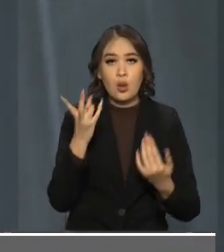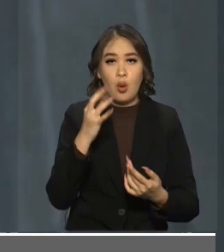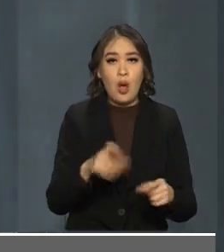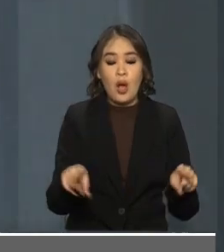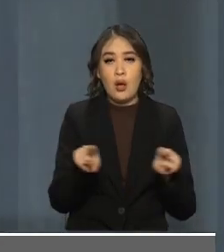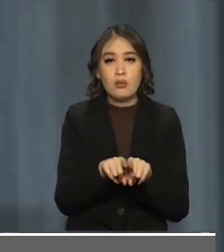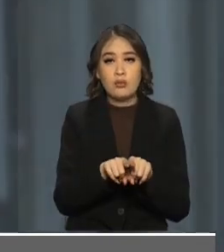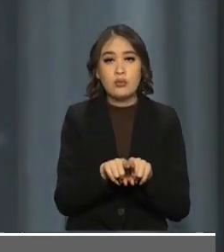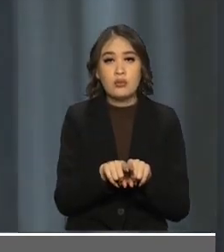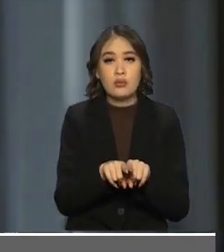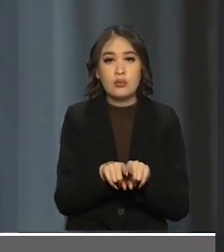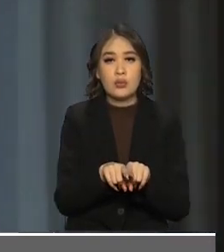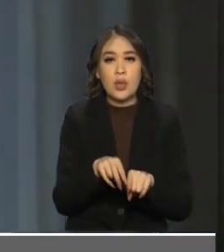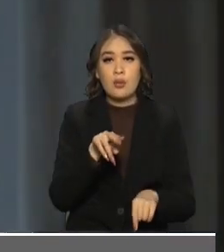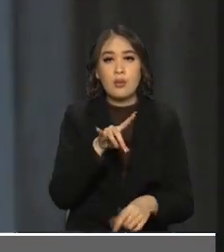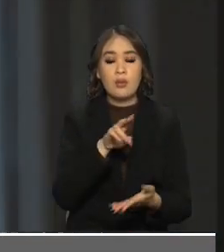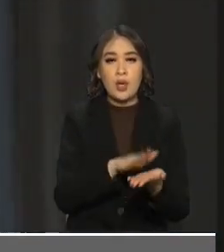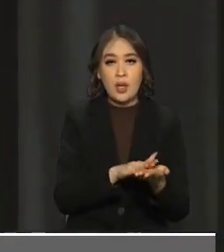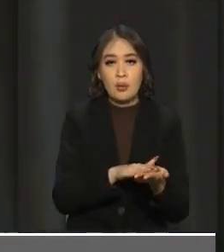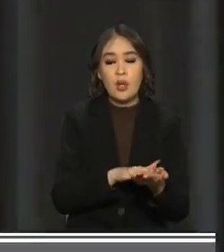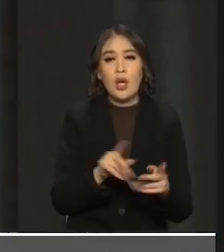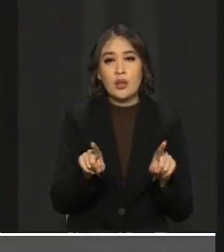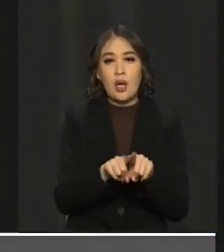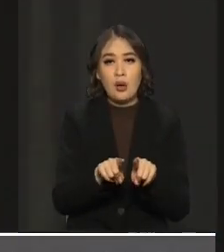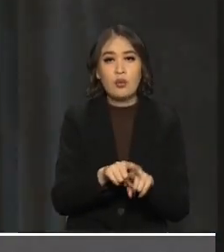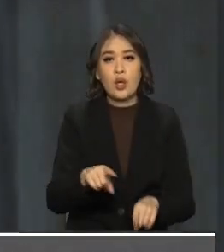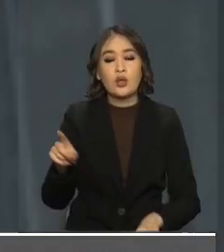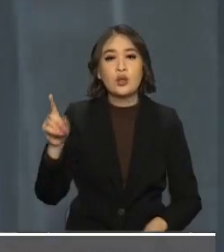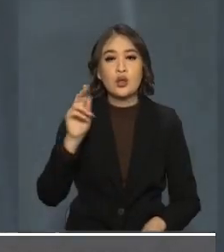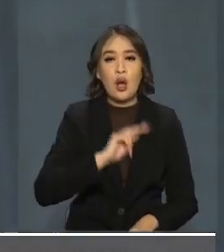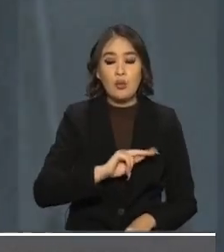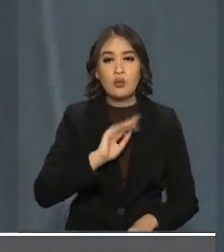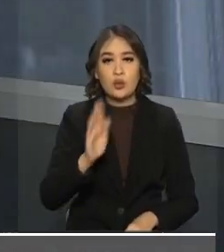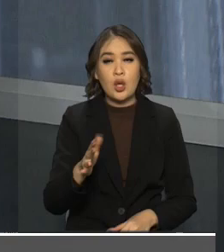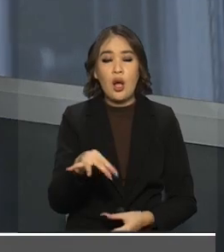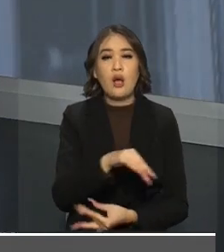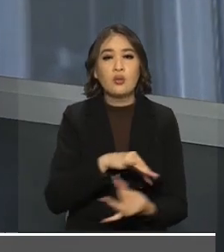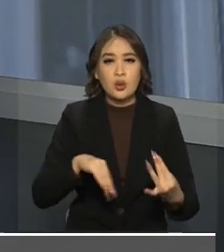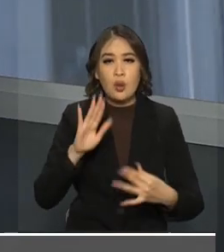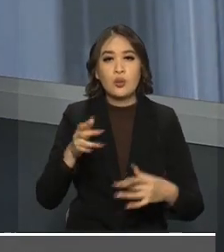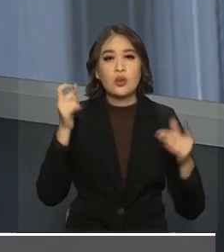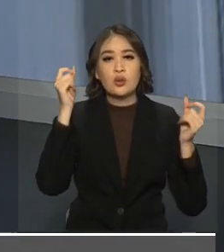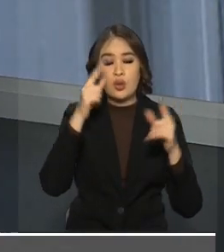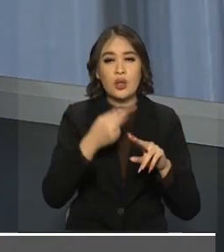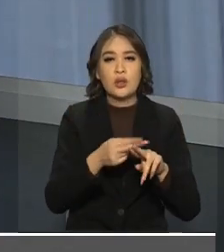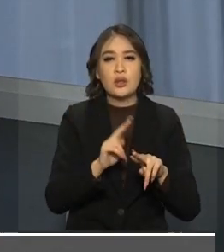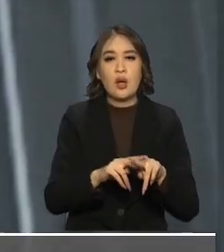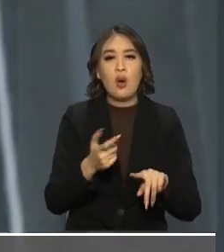рода премии, подобного рода стимулы, они будут работать. Поэтому будем обсуждать, это такая